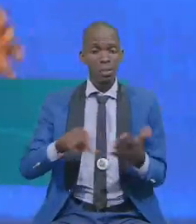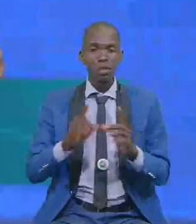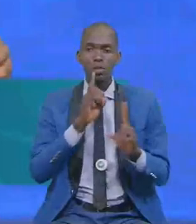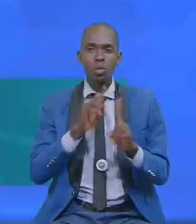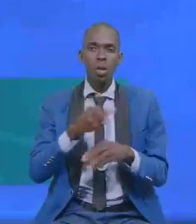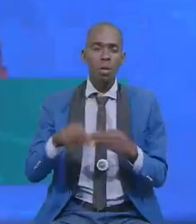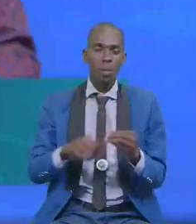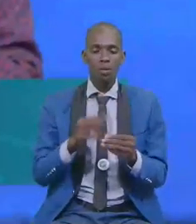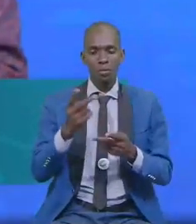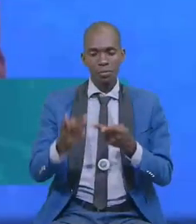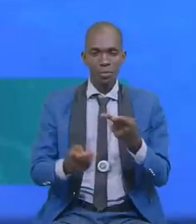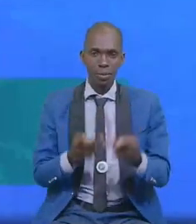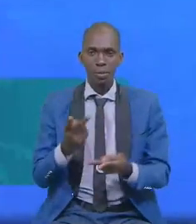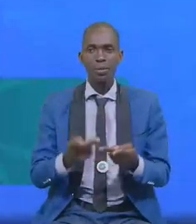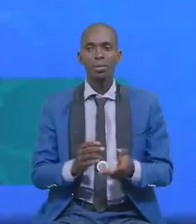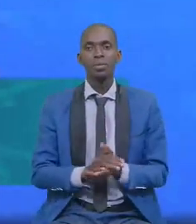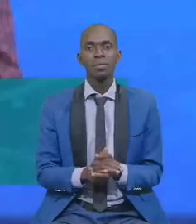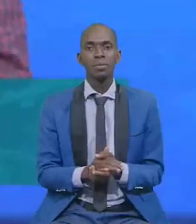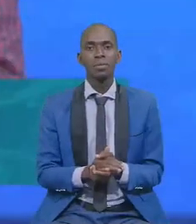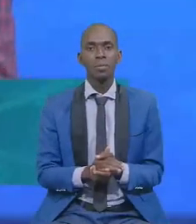Le verset parle de la visite.